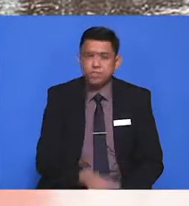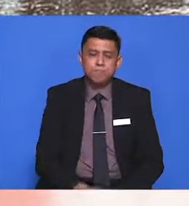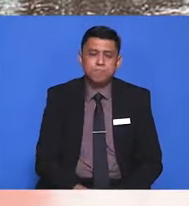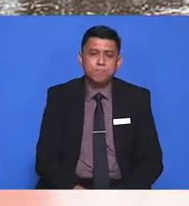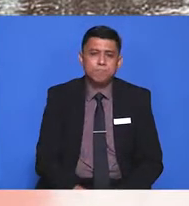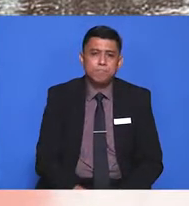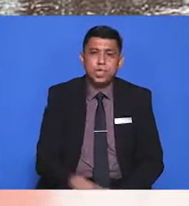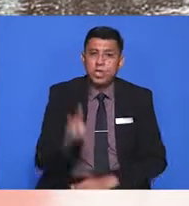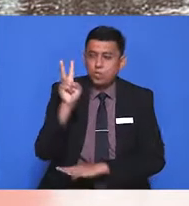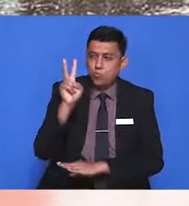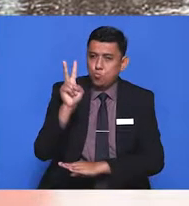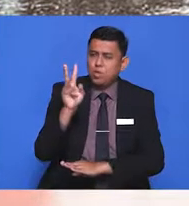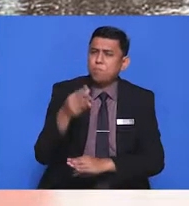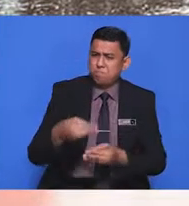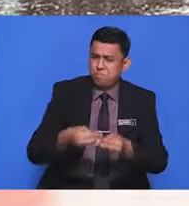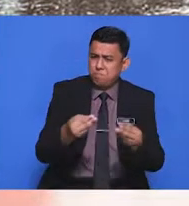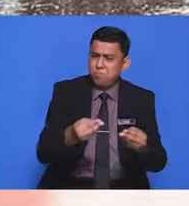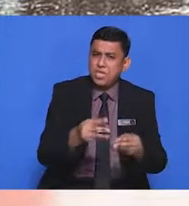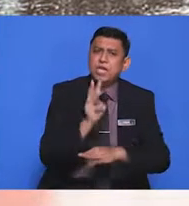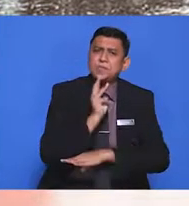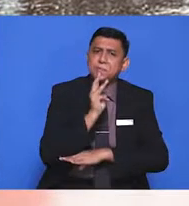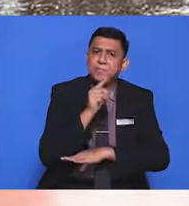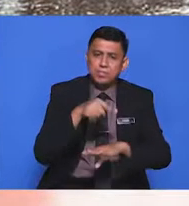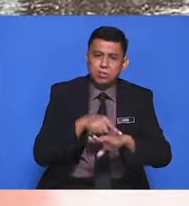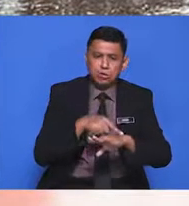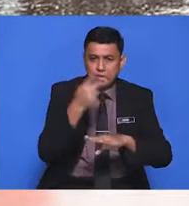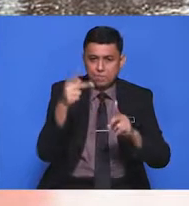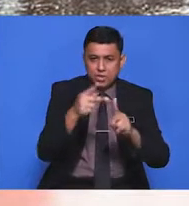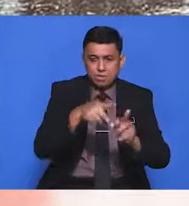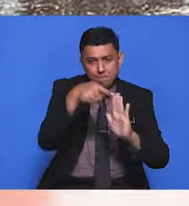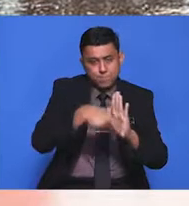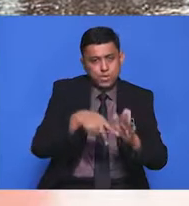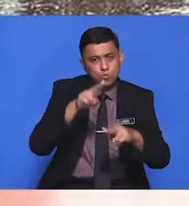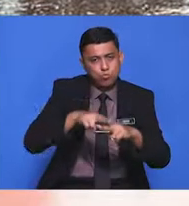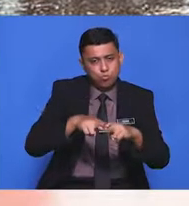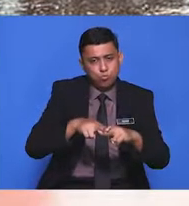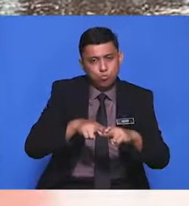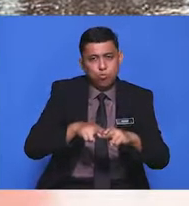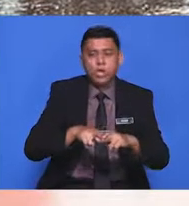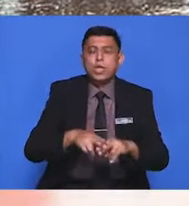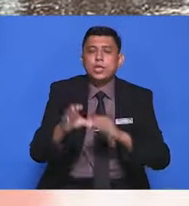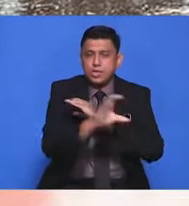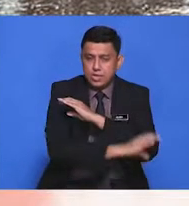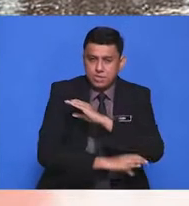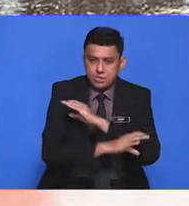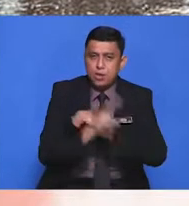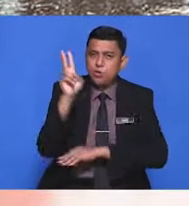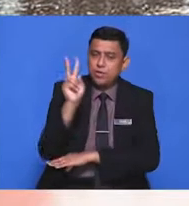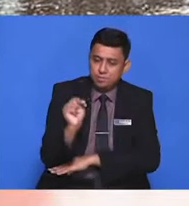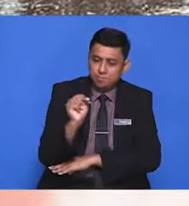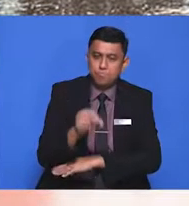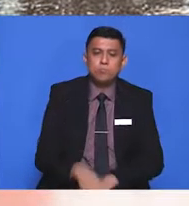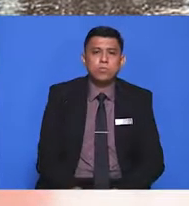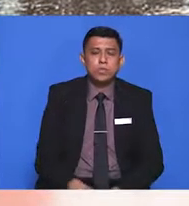adalah sumber bekalan air domestik bagi memenuhi keperluan seharian penduduk negara Vietnam. Ini kerana